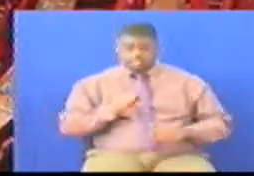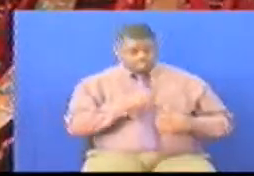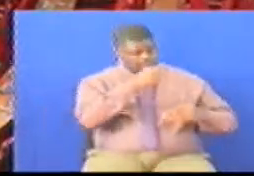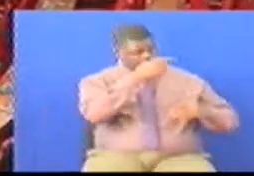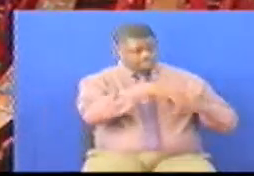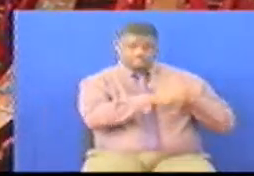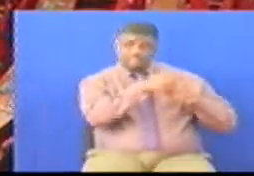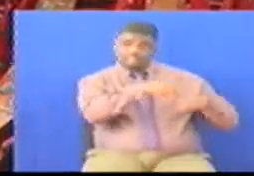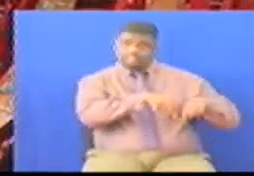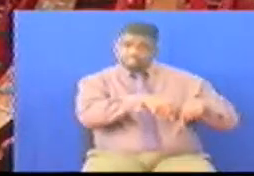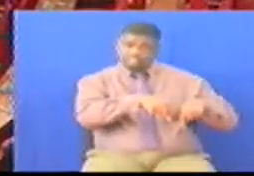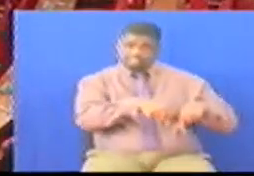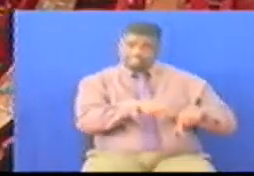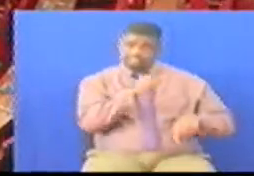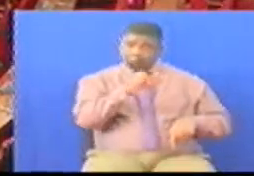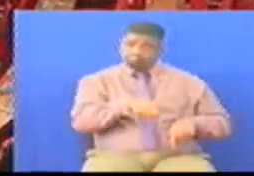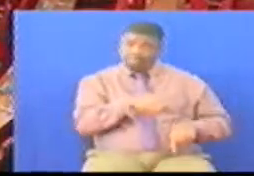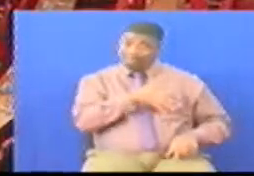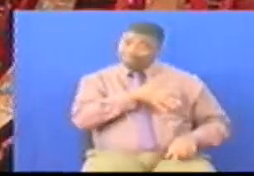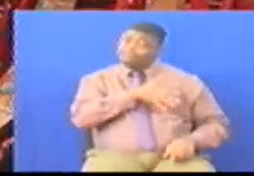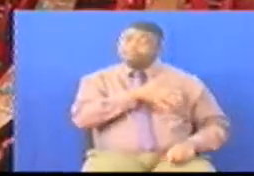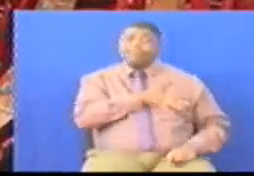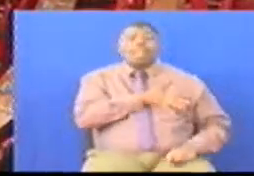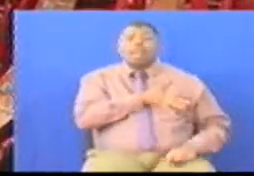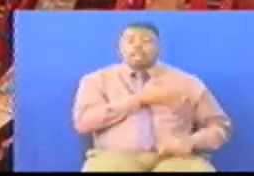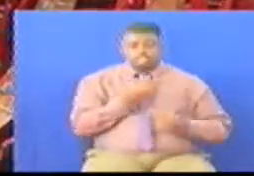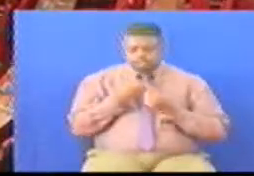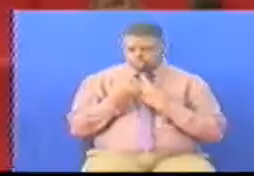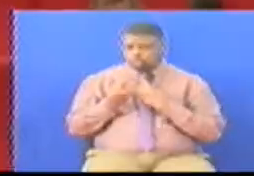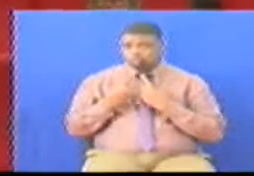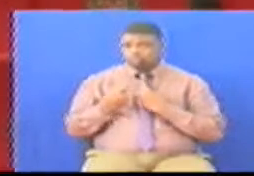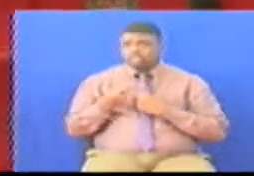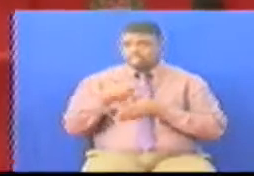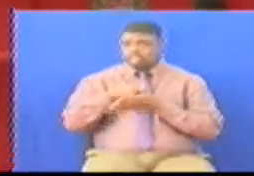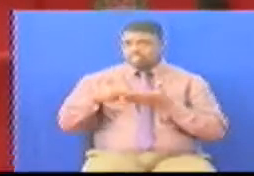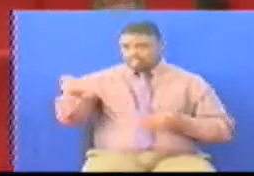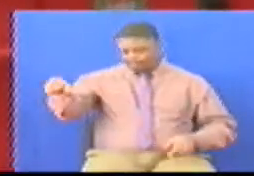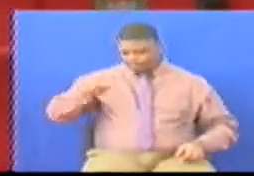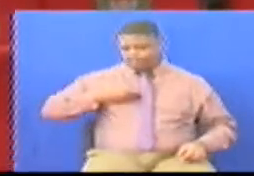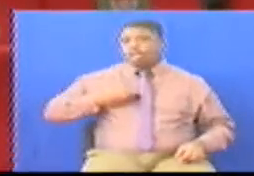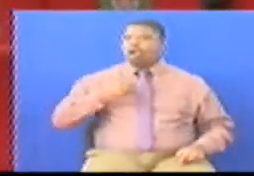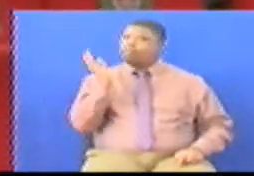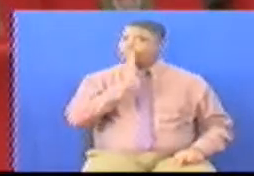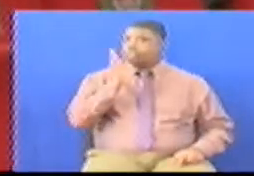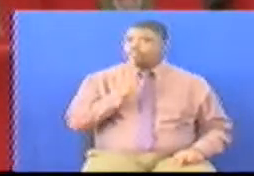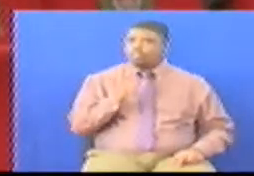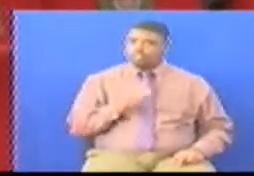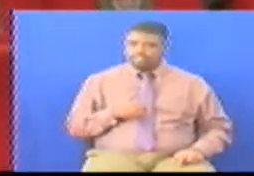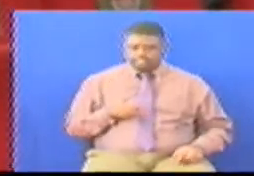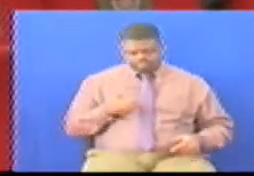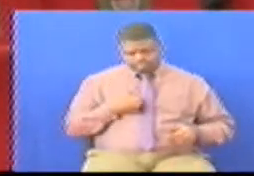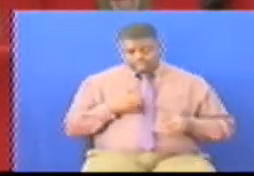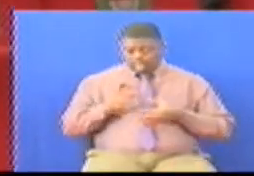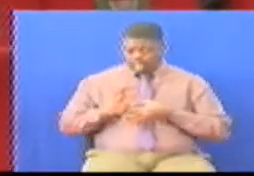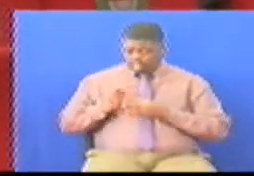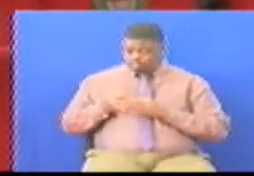ambaye angependa kuzungumza siku ya leo, basi aniletee jina mapema iwezekanavyo, ndio na organize meza yangu